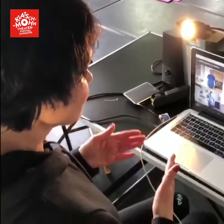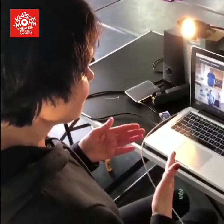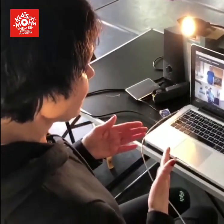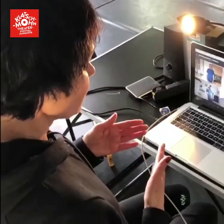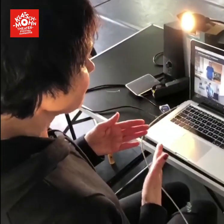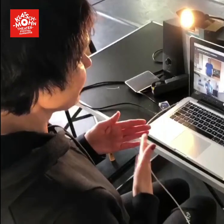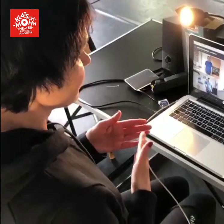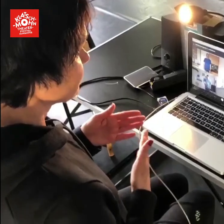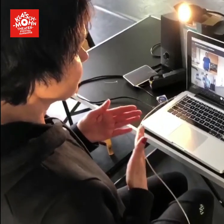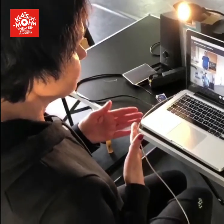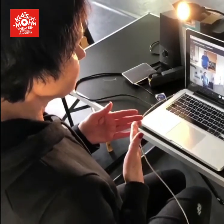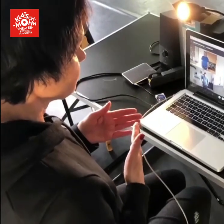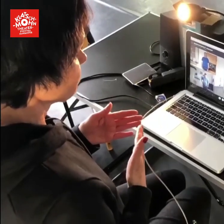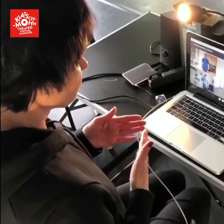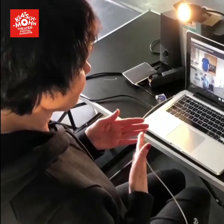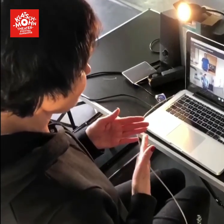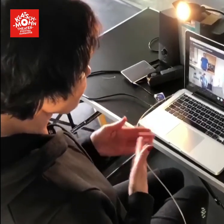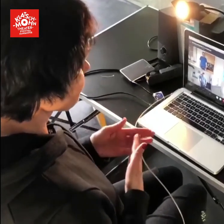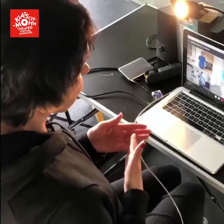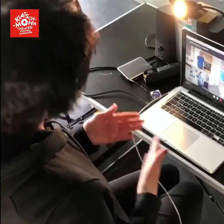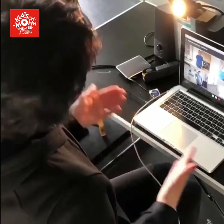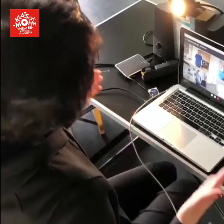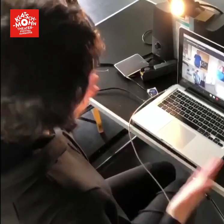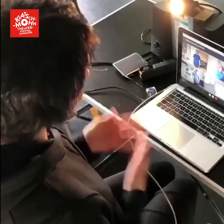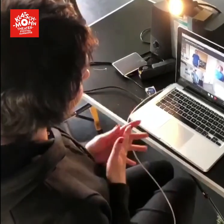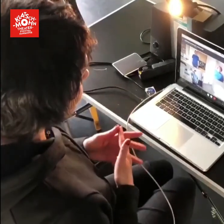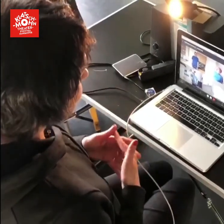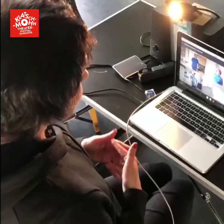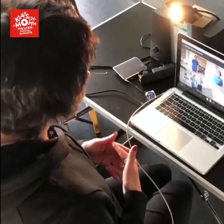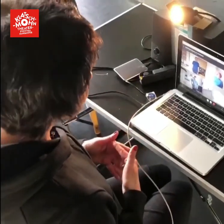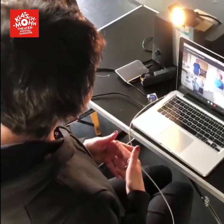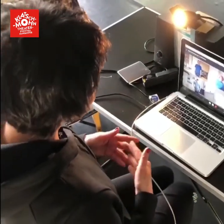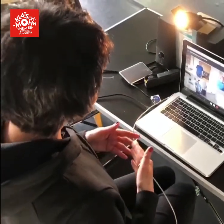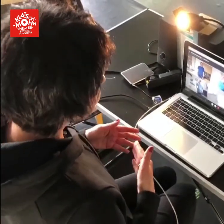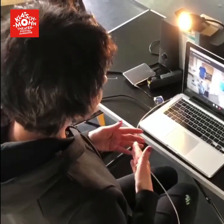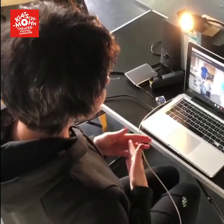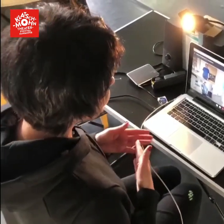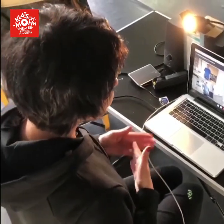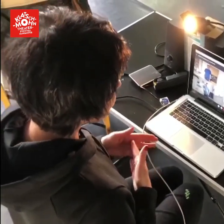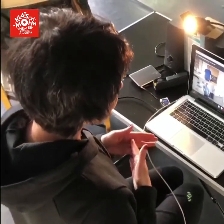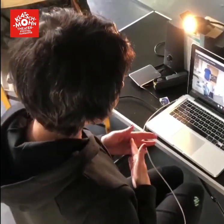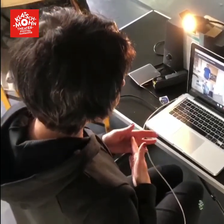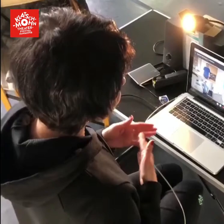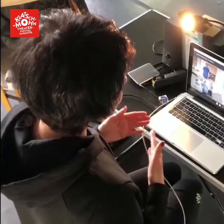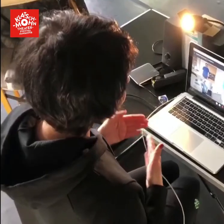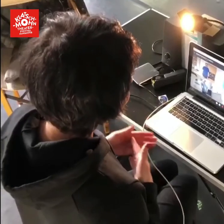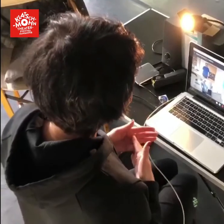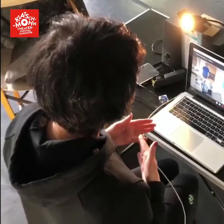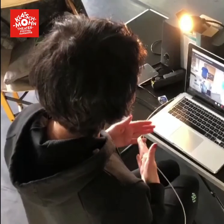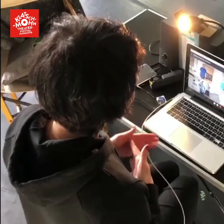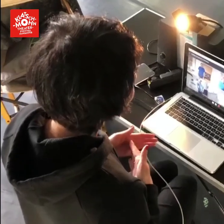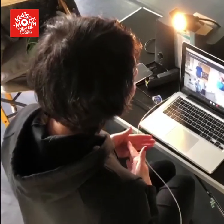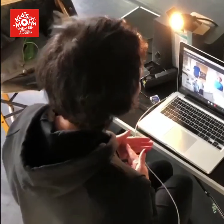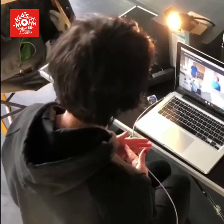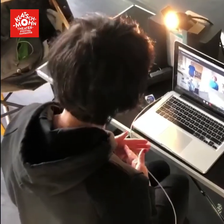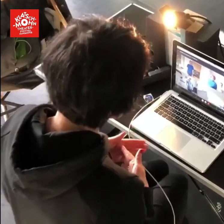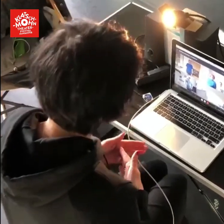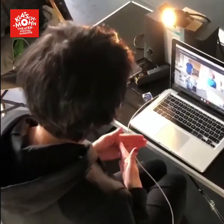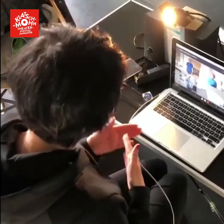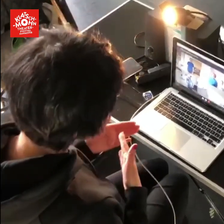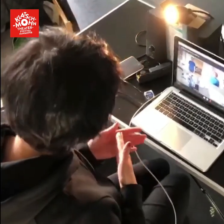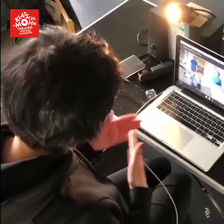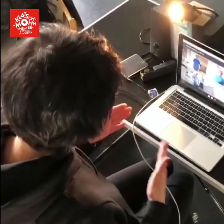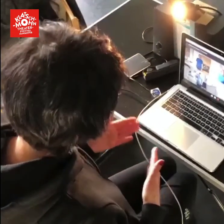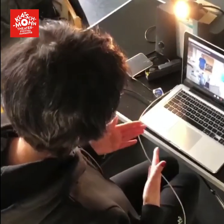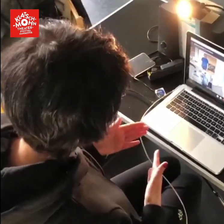Kadir, kannst du mich hören? Ja. Ja. Verstehst du? Ja, klar. Stephanie Baum, bitte dein Bild nicht